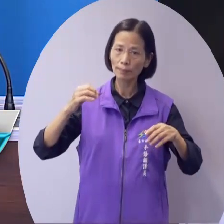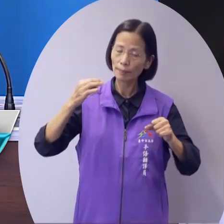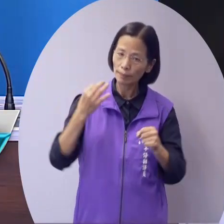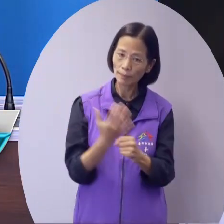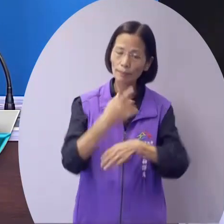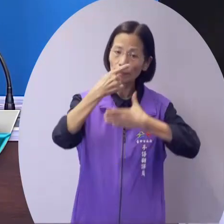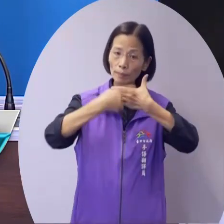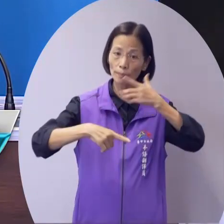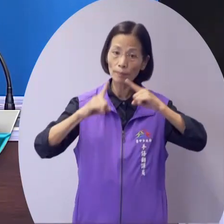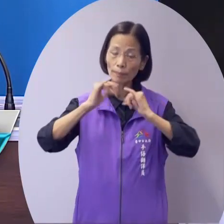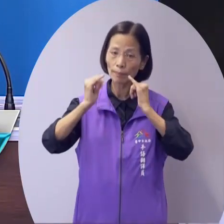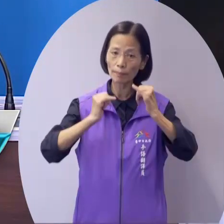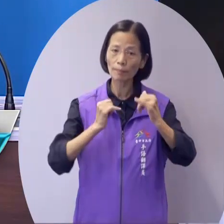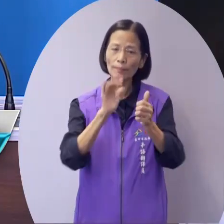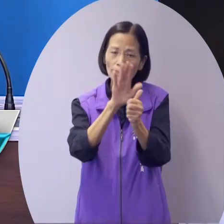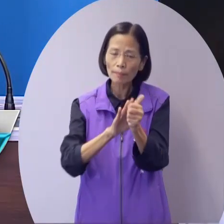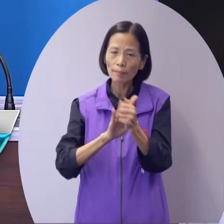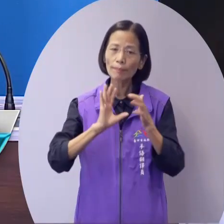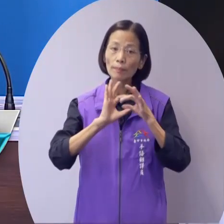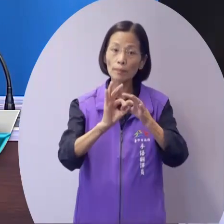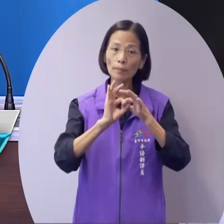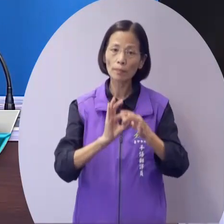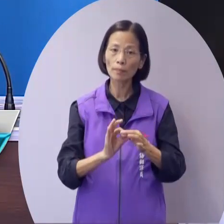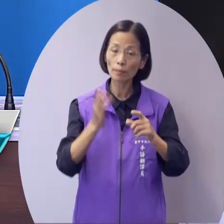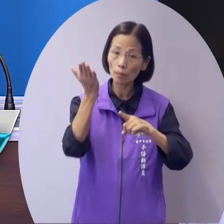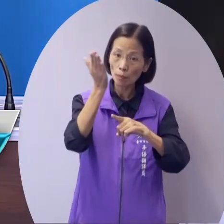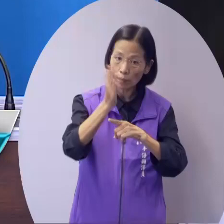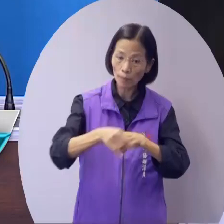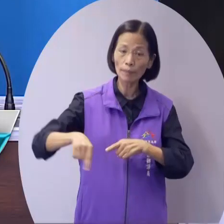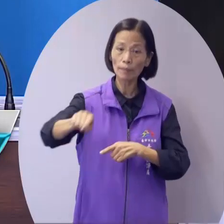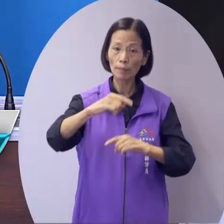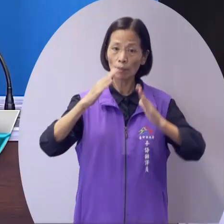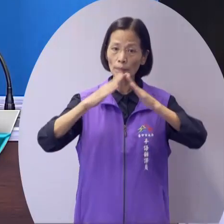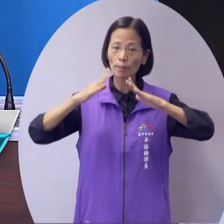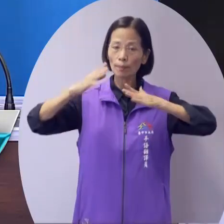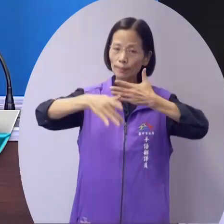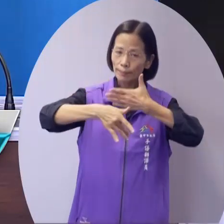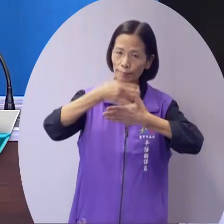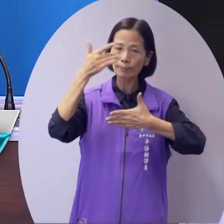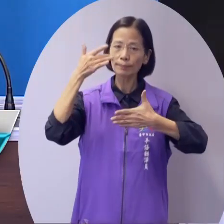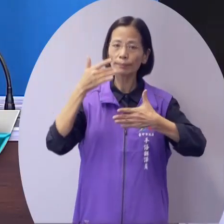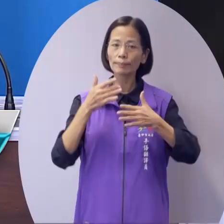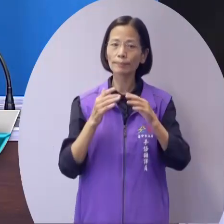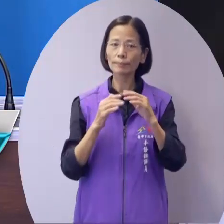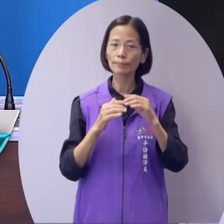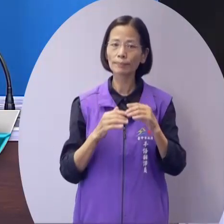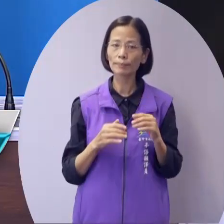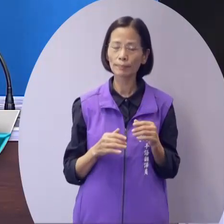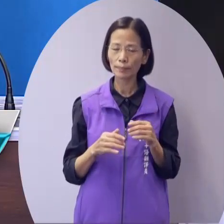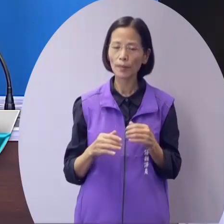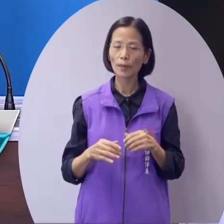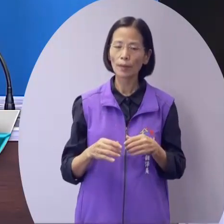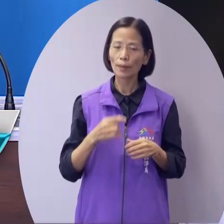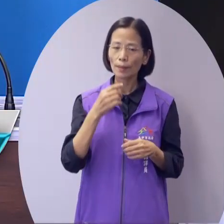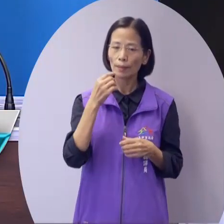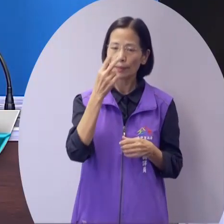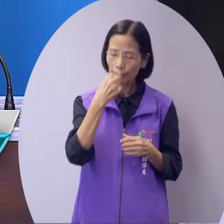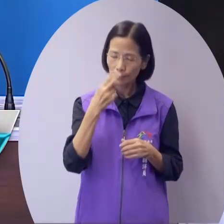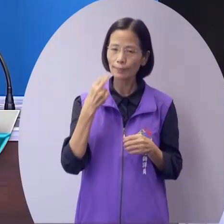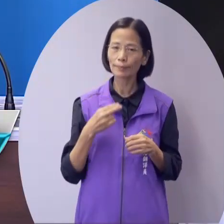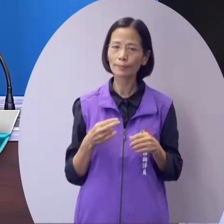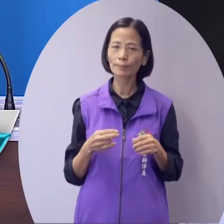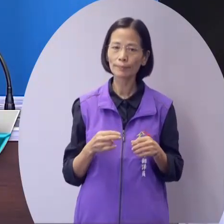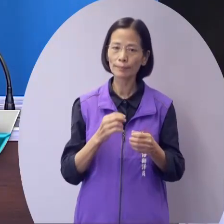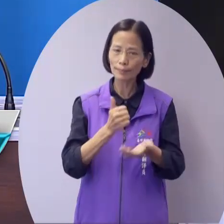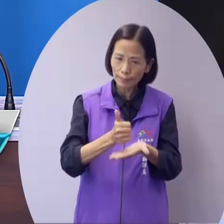问以及关怀，并且向不幸罹难者以及他们的家属表示哀悼之意。台中市跟德国、比利时等